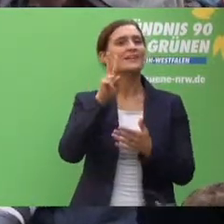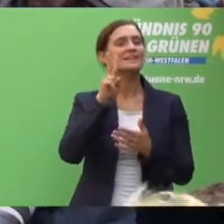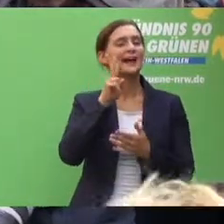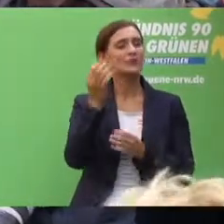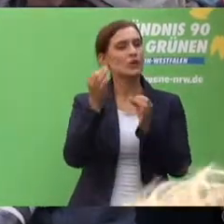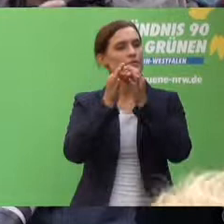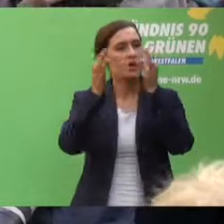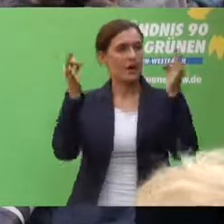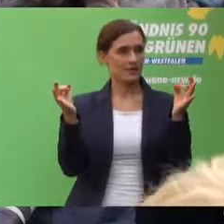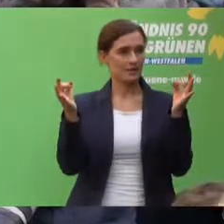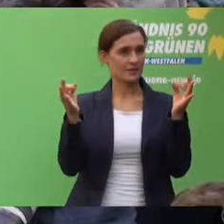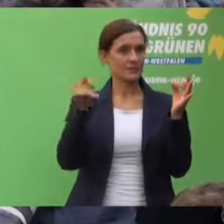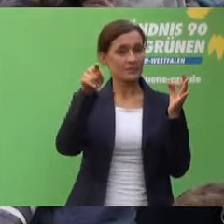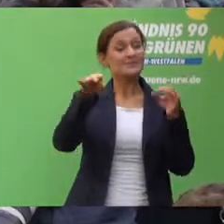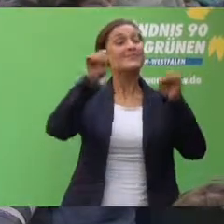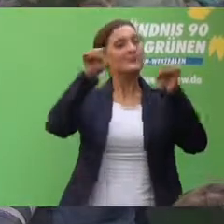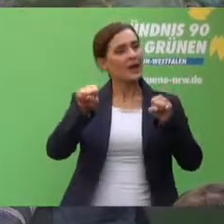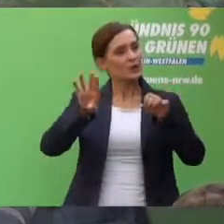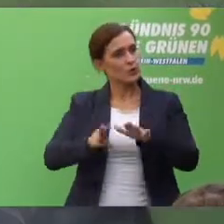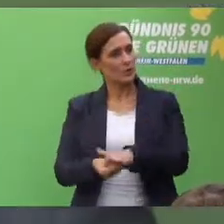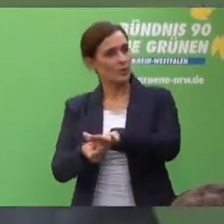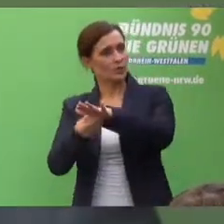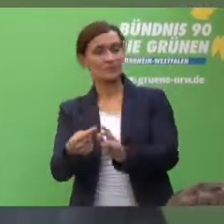Tages machen, ein Verbot.